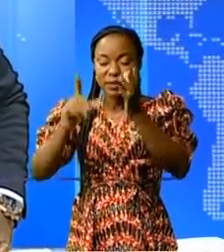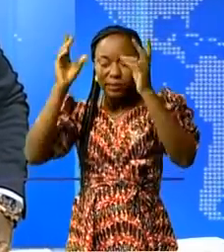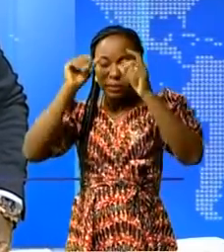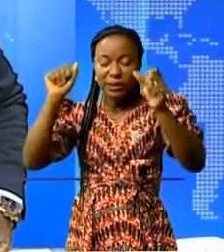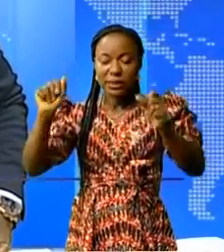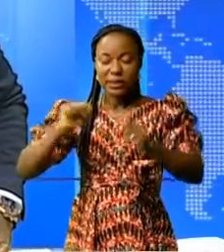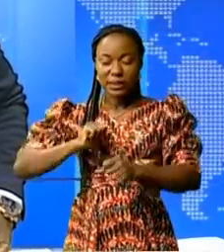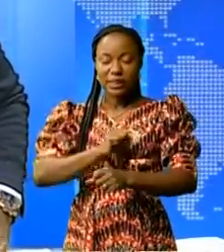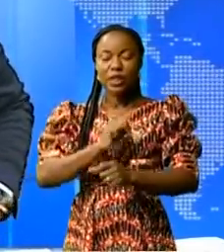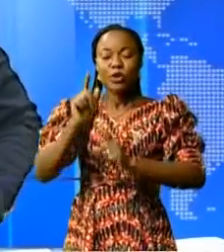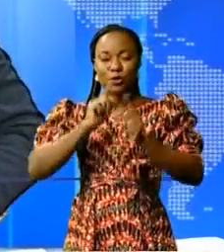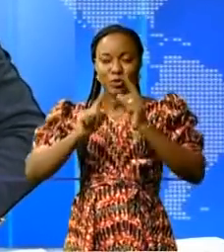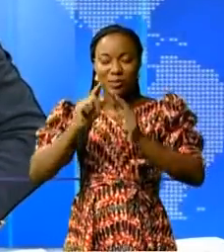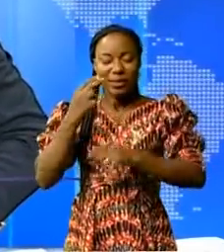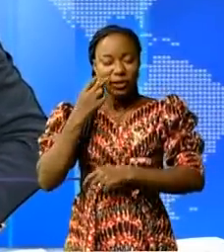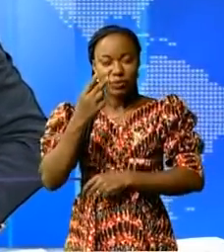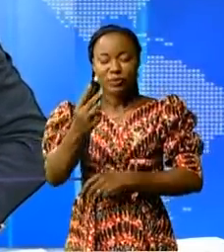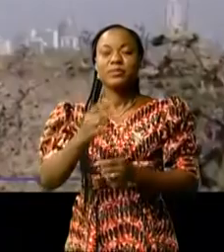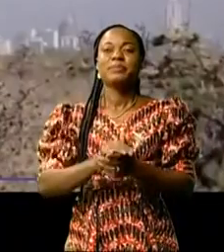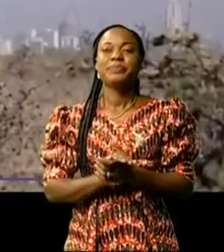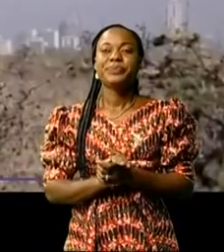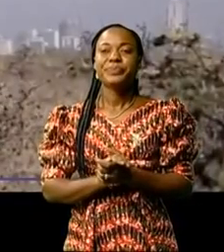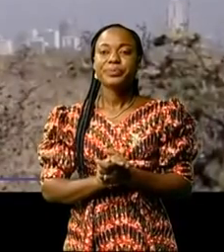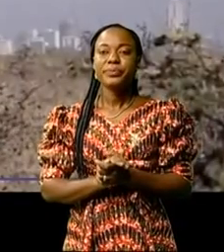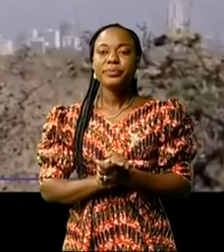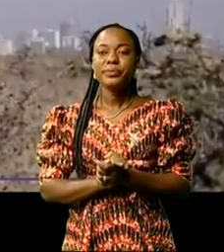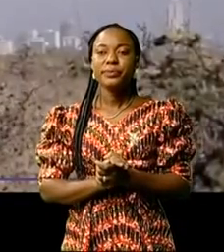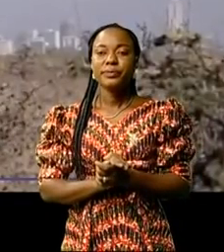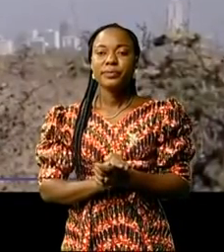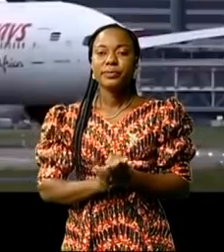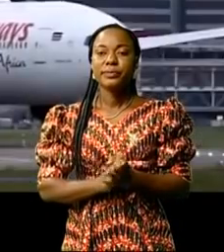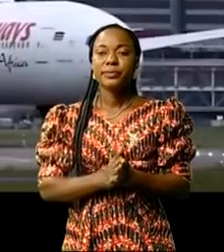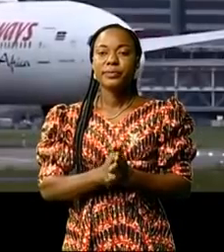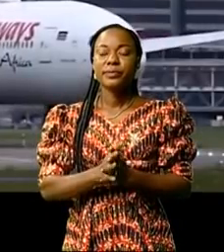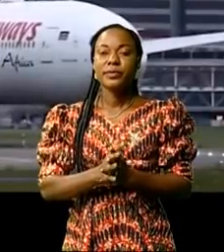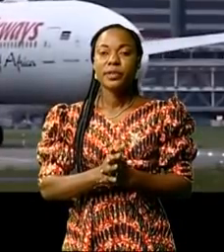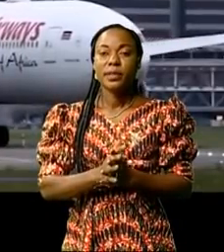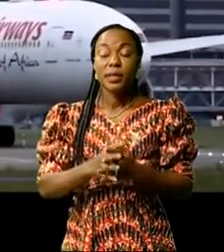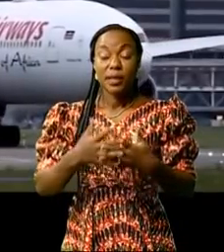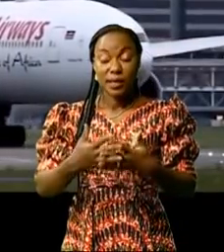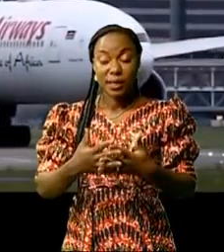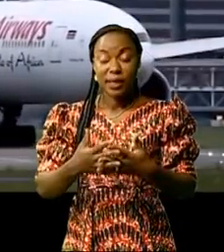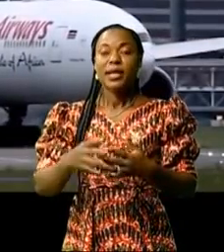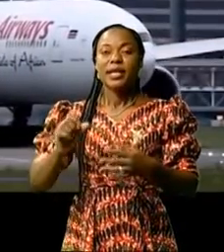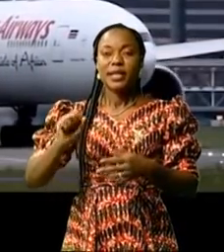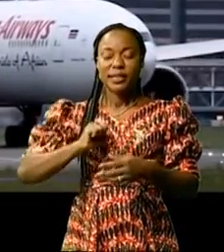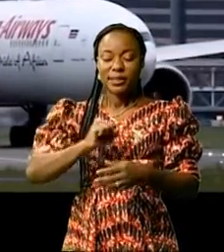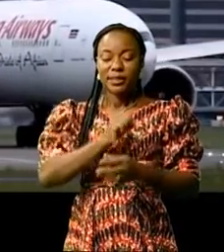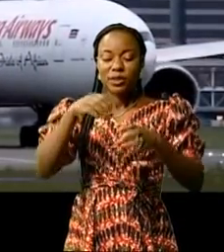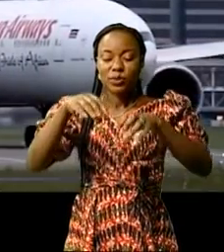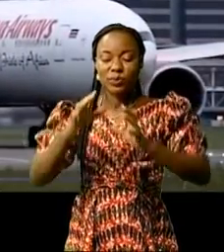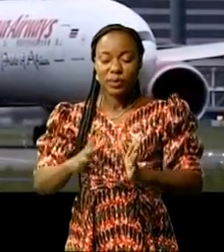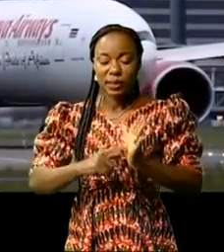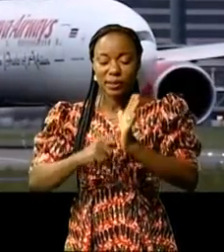concours commentaire robert dye et le sénat congolais valablement représente à la